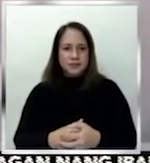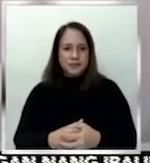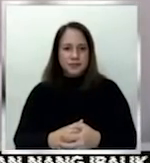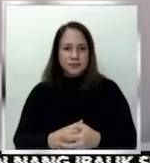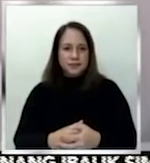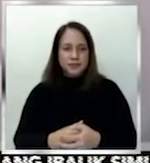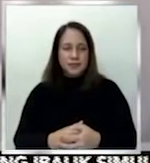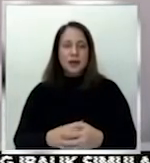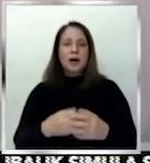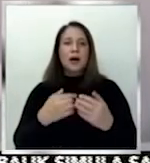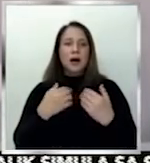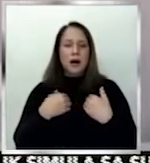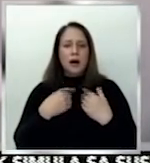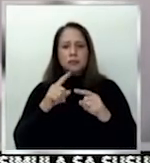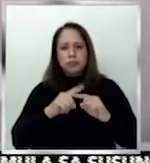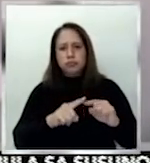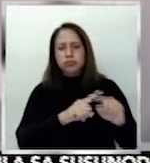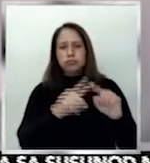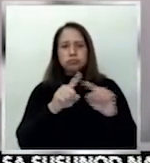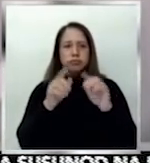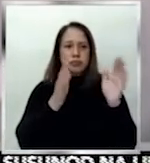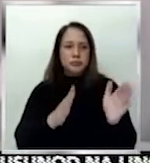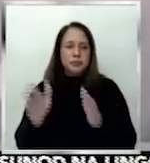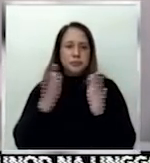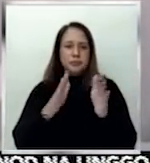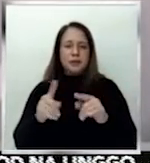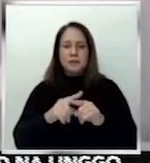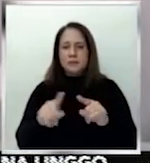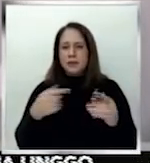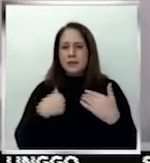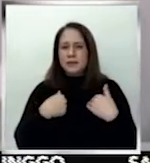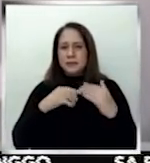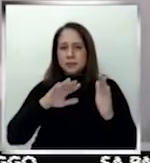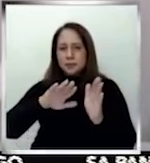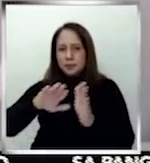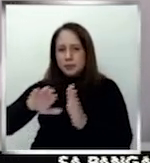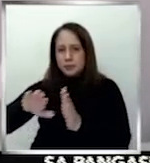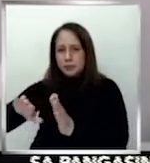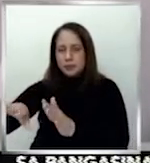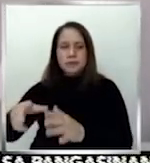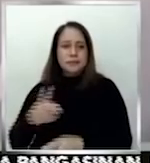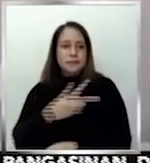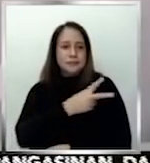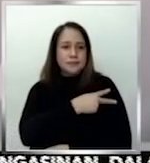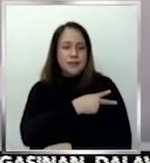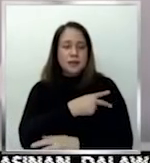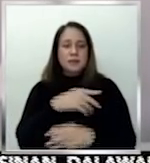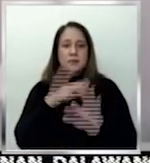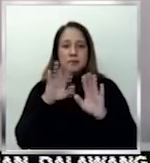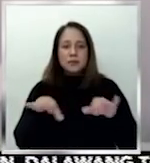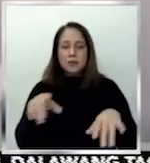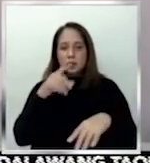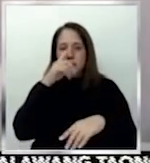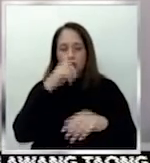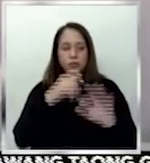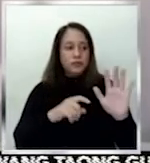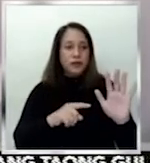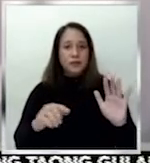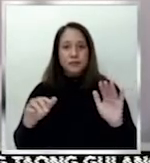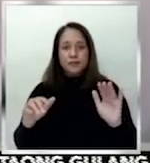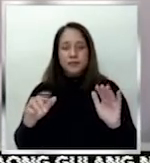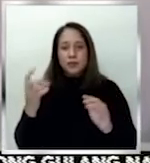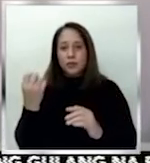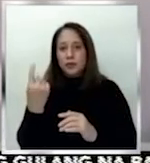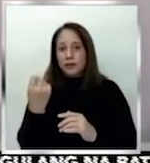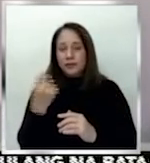Kabi-kabi lang ang mga naging paghahanda, pero ipagpapaliban muna ang bakunahan ng mga batang edad 5 hanggang 11